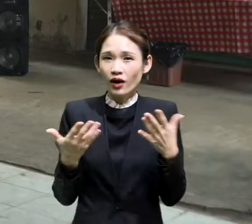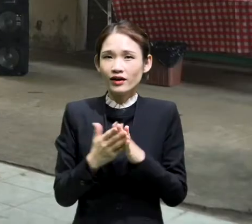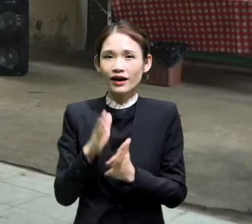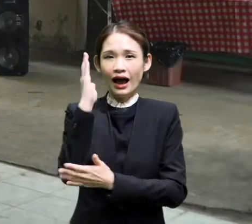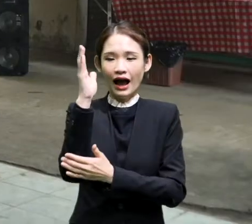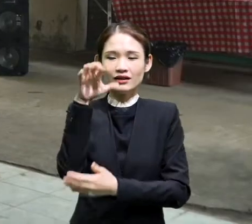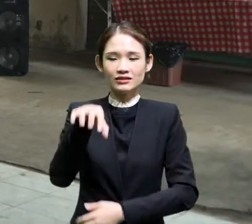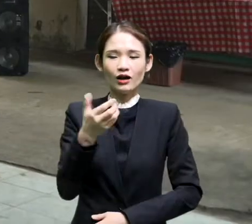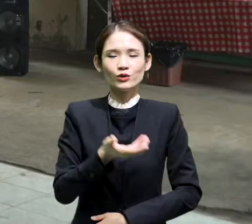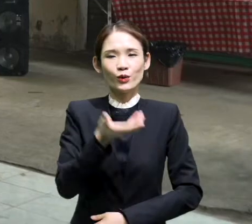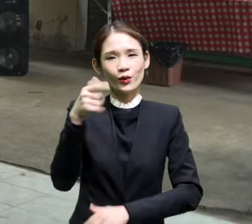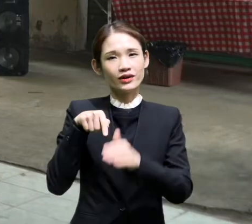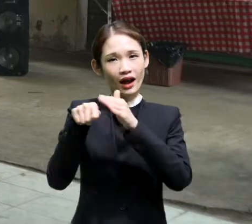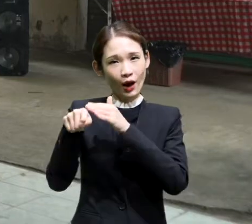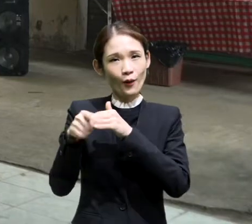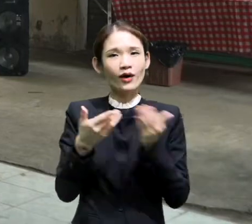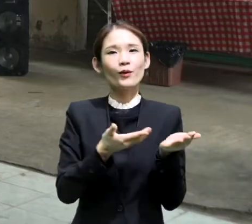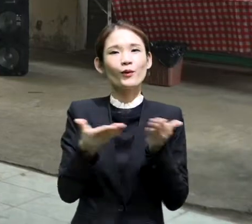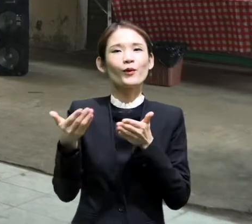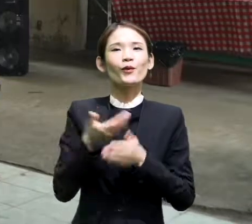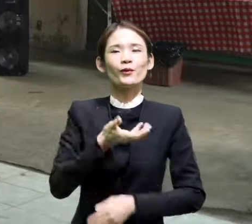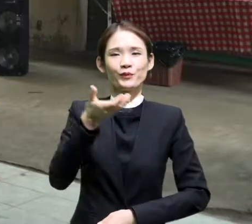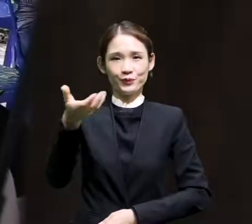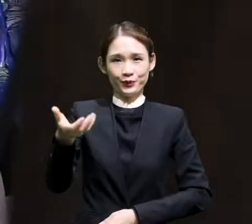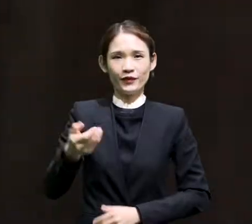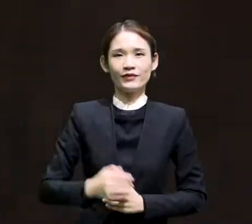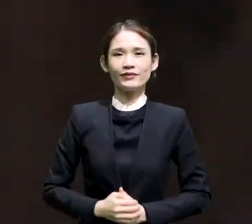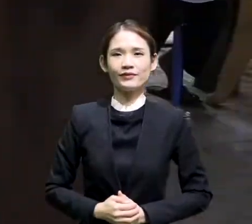어쩔 수 없이 강의 장소를 야외로 옮겼습니다.